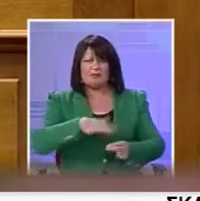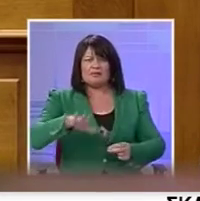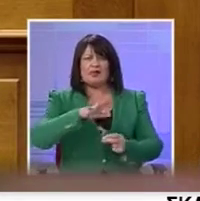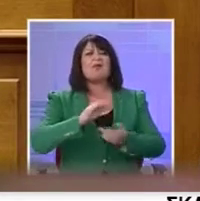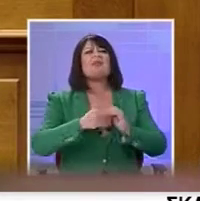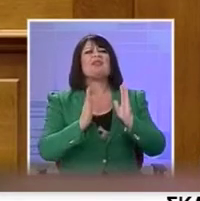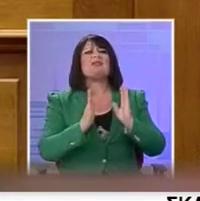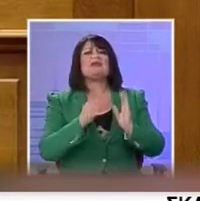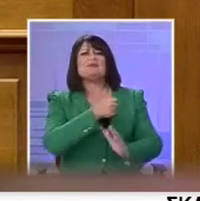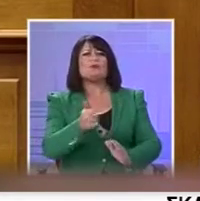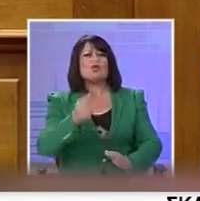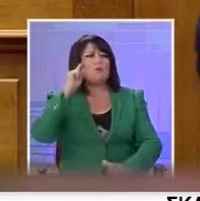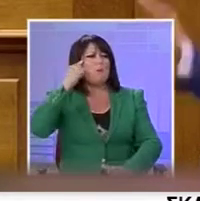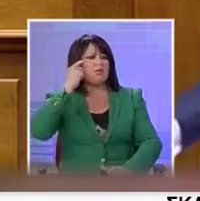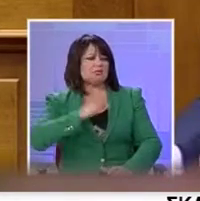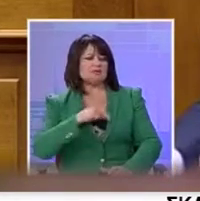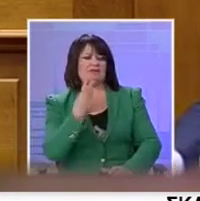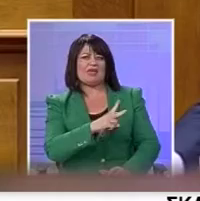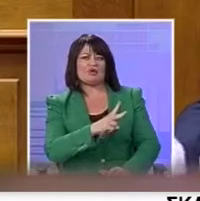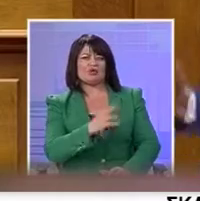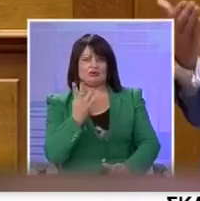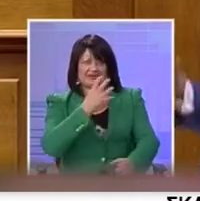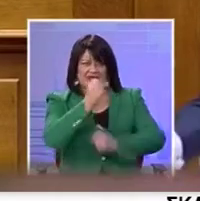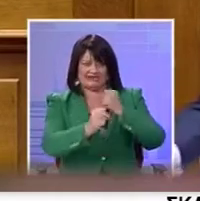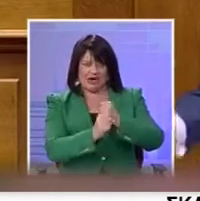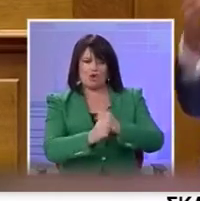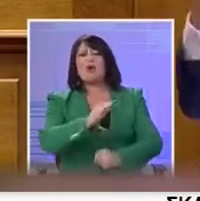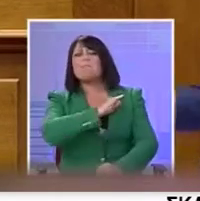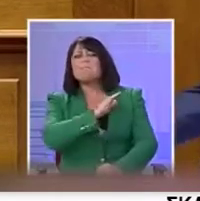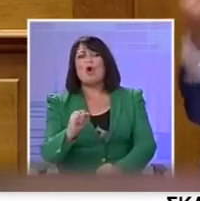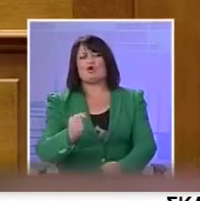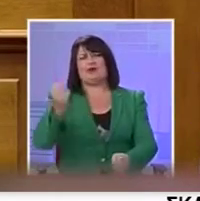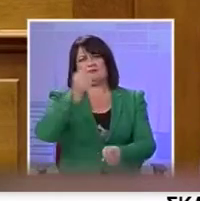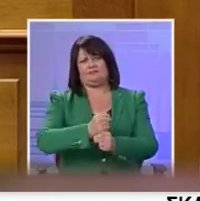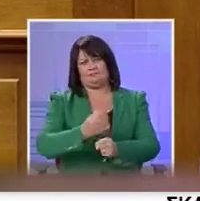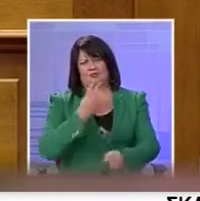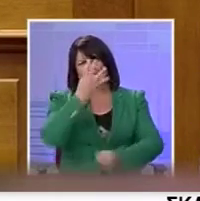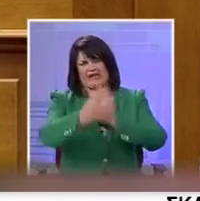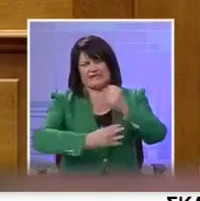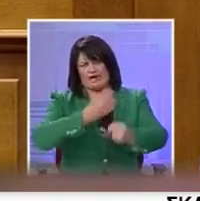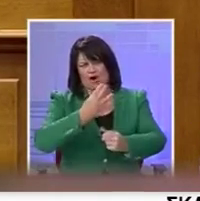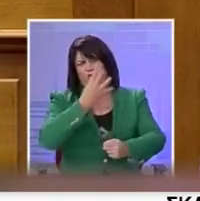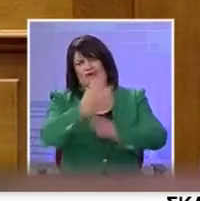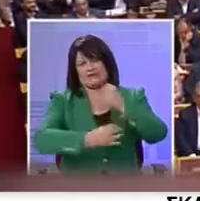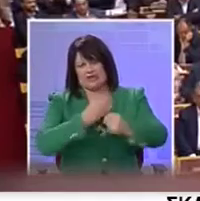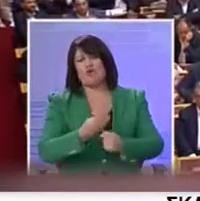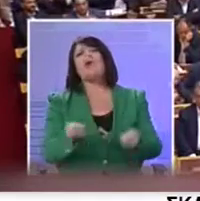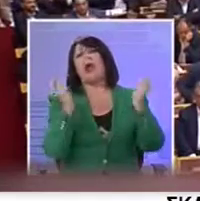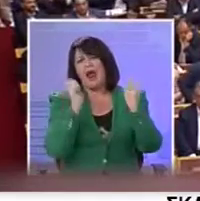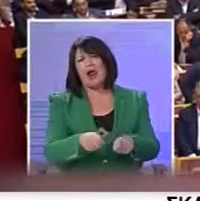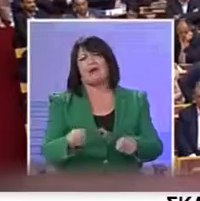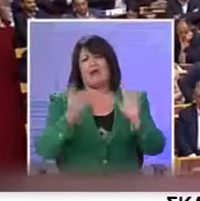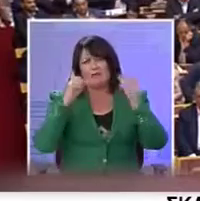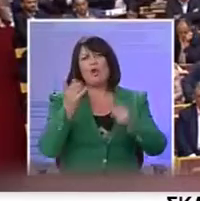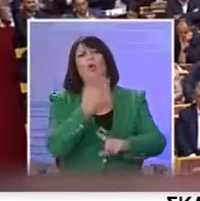για την ιδιοτέλεια της εξουσίας, όχι την τετραετία αυτή δεν θα δείτε εξουσία, αλλά ούτε και την επόμενη, κύριε της Νέας Δημοκρατίας, με όποιον